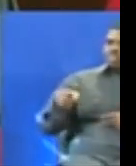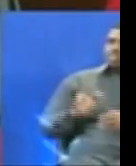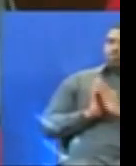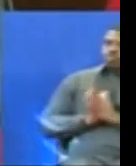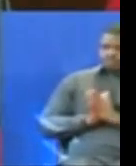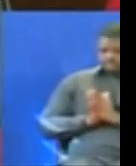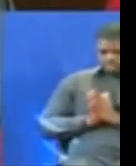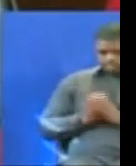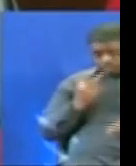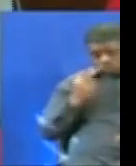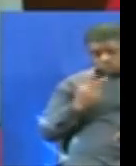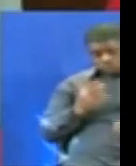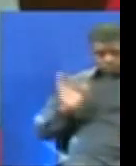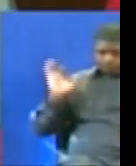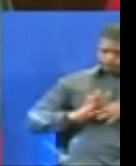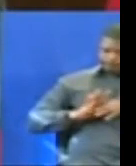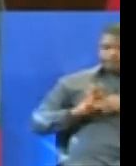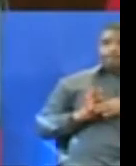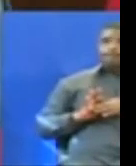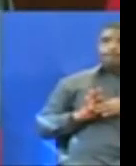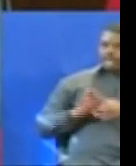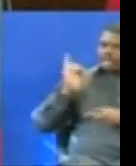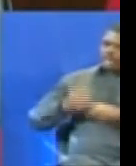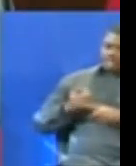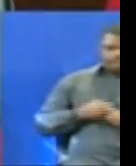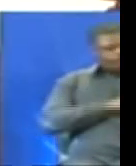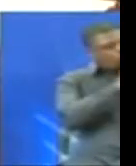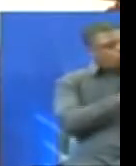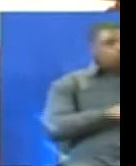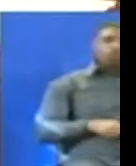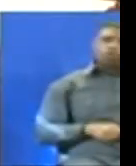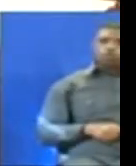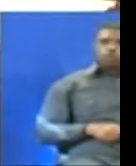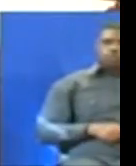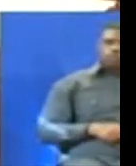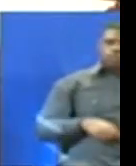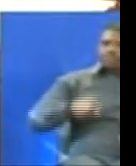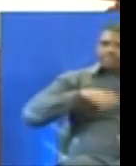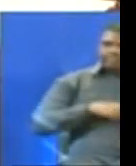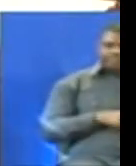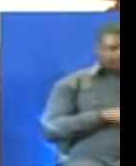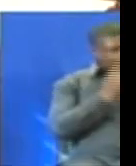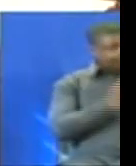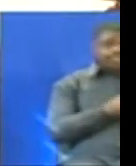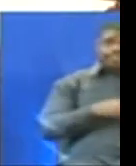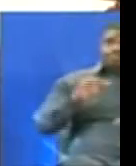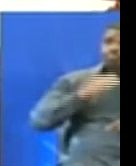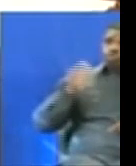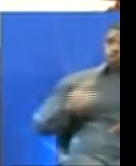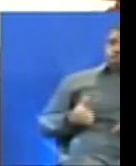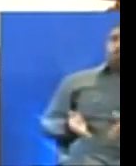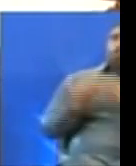uone namna kuunganisha mkoa wa Lindi na mkoa wa Morogoro. Lakini vile vile sisi bado mkoa wa Lindi unaweza vile vile